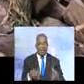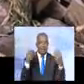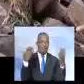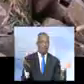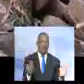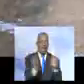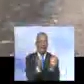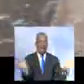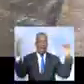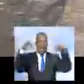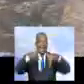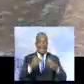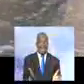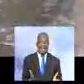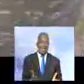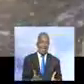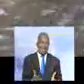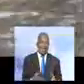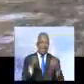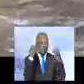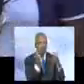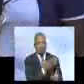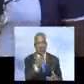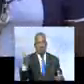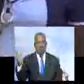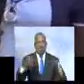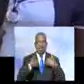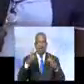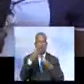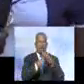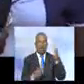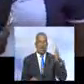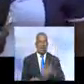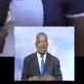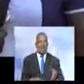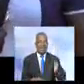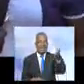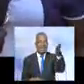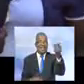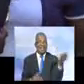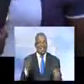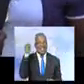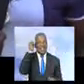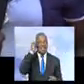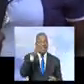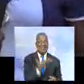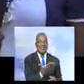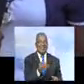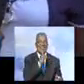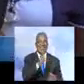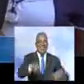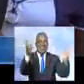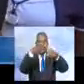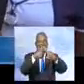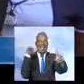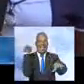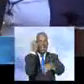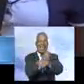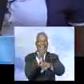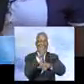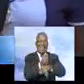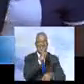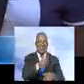crises, ce lieu touristique a conservé son attrait. Voilà, ce sont mes filles. Elles sont quittées à Abidjan, venues me rendre visite. Puis bon,